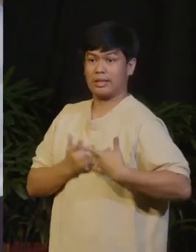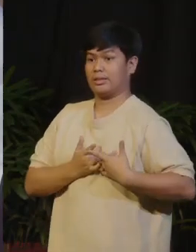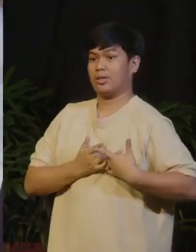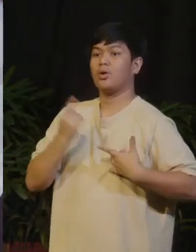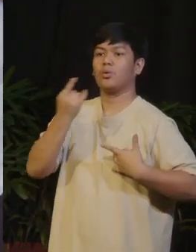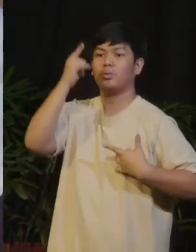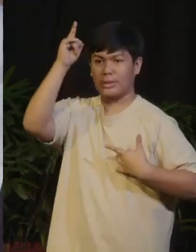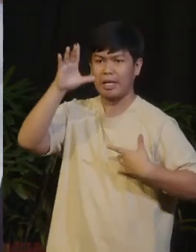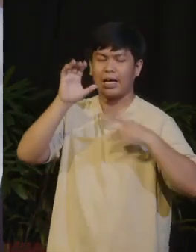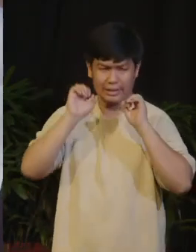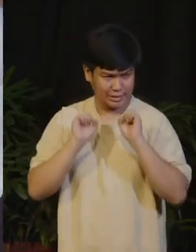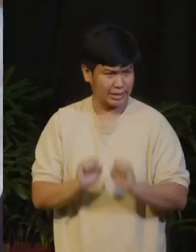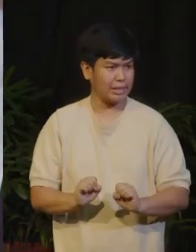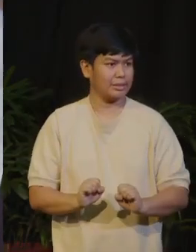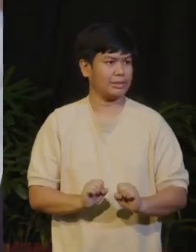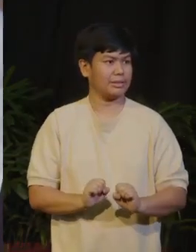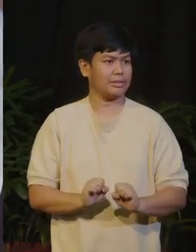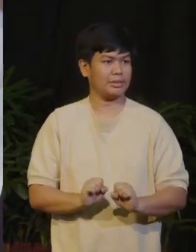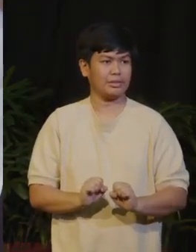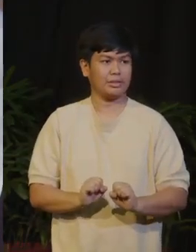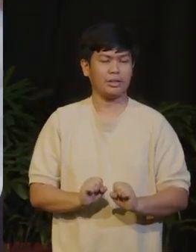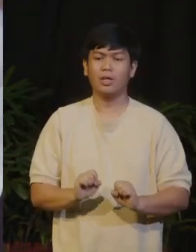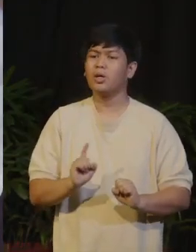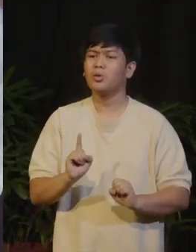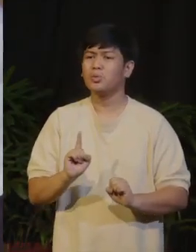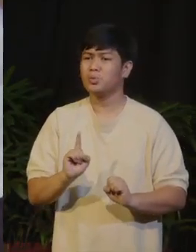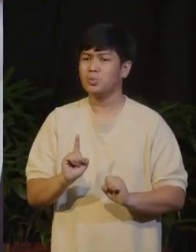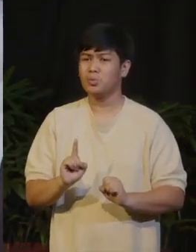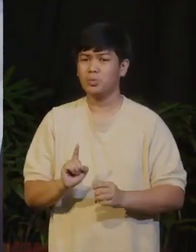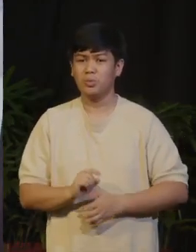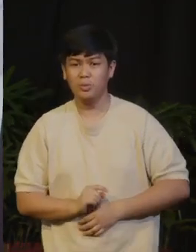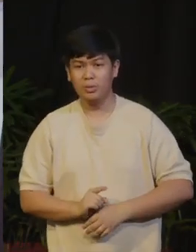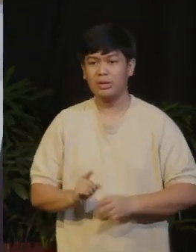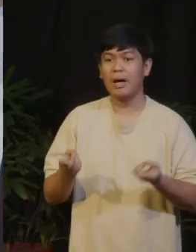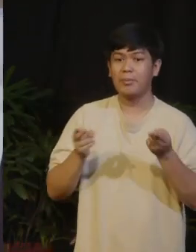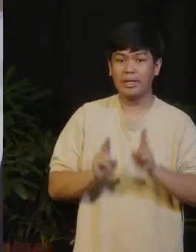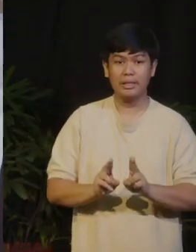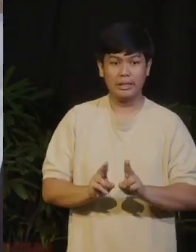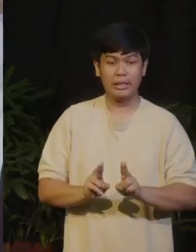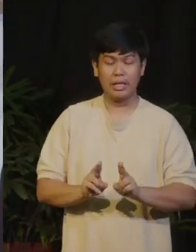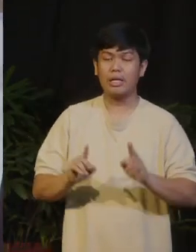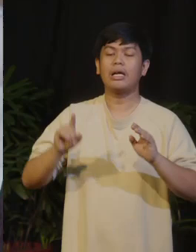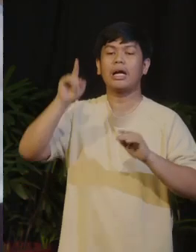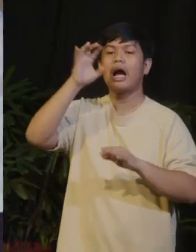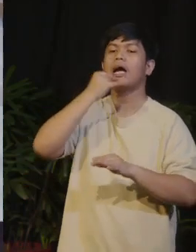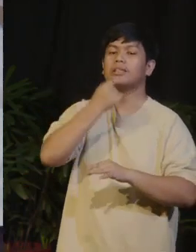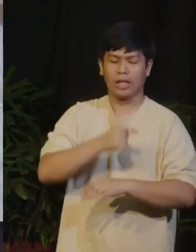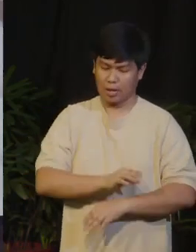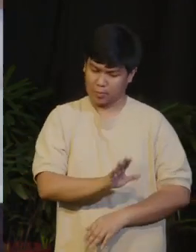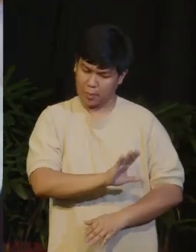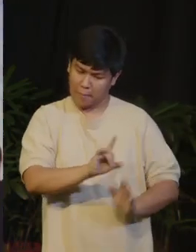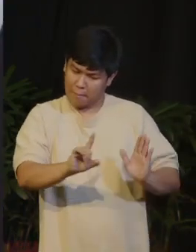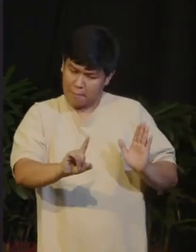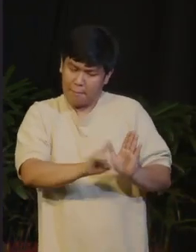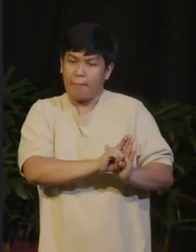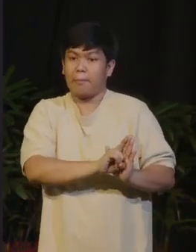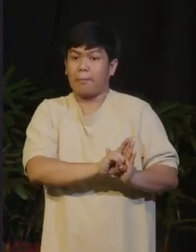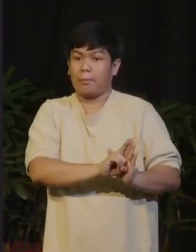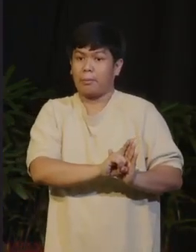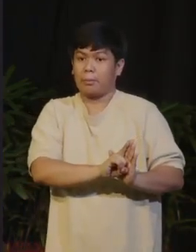maaaring gumawa ng judgment na gano'n. Yun ang pinagbabawal na judgment. O yung judgment